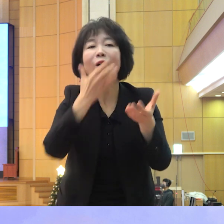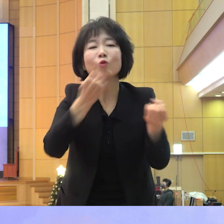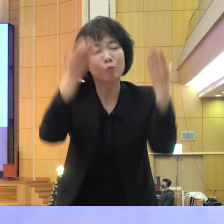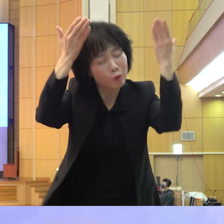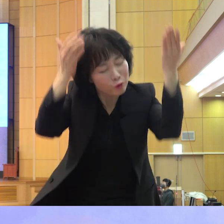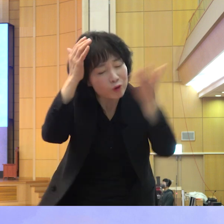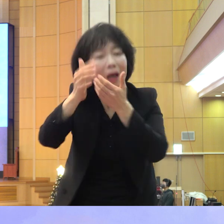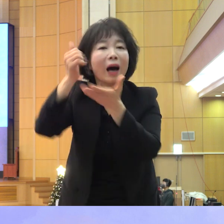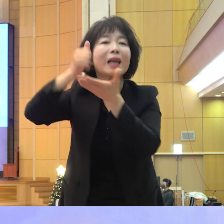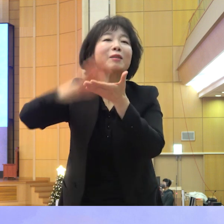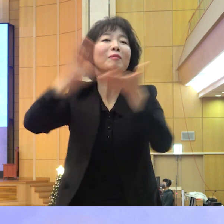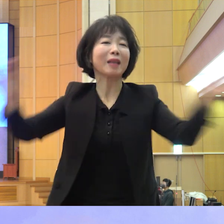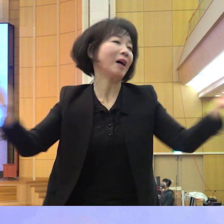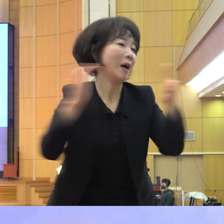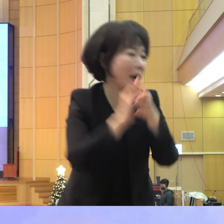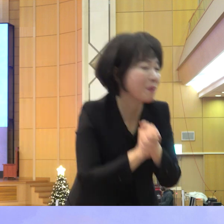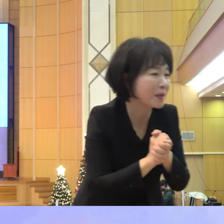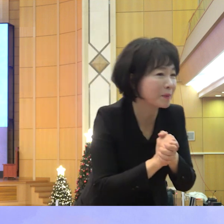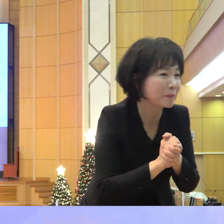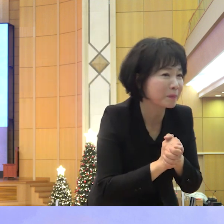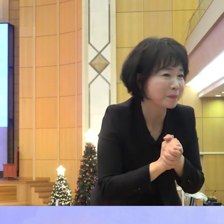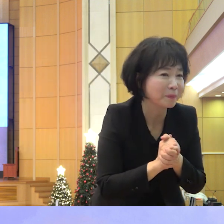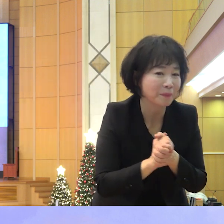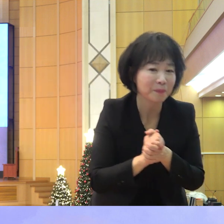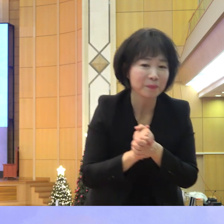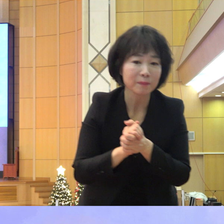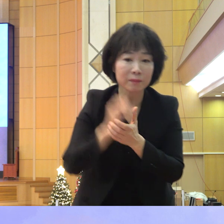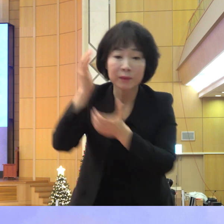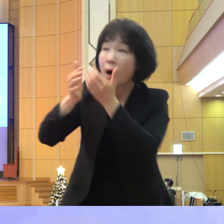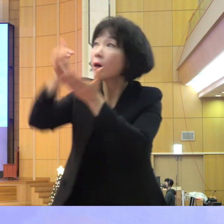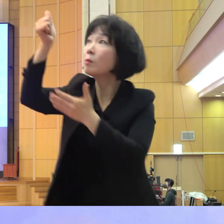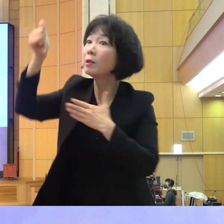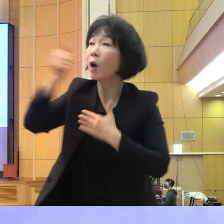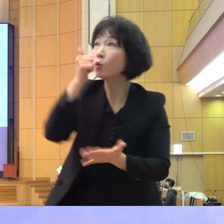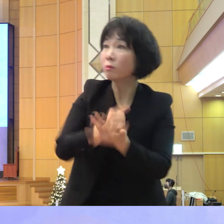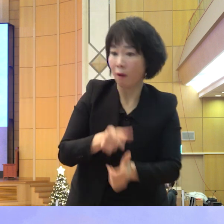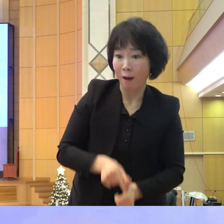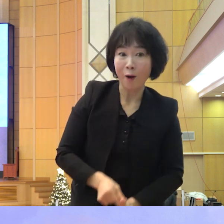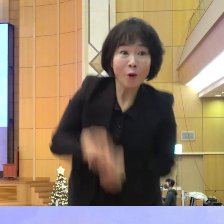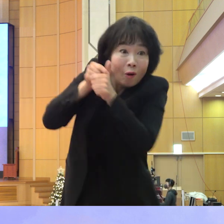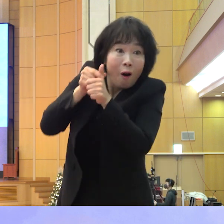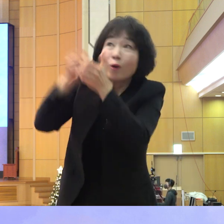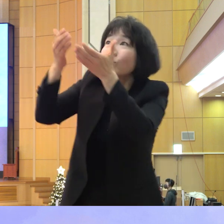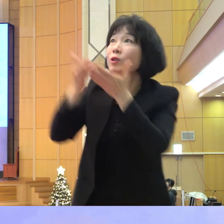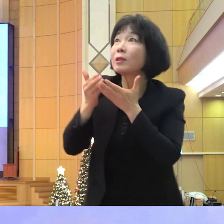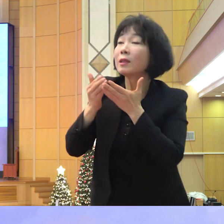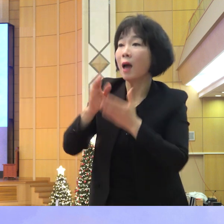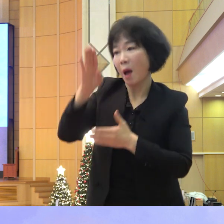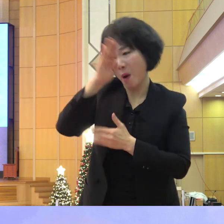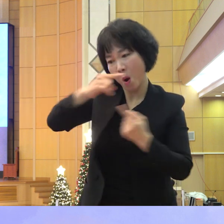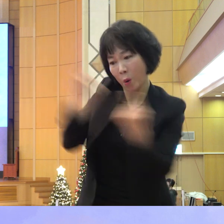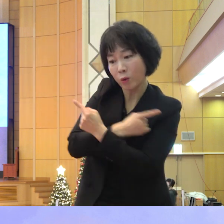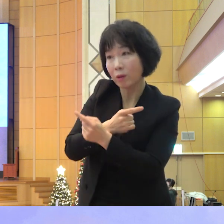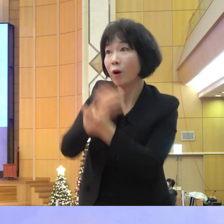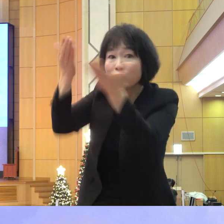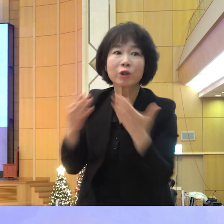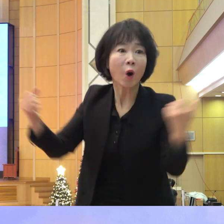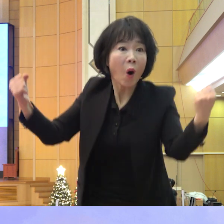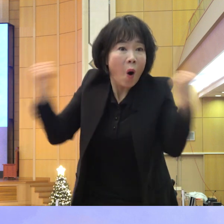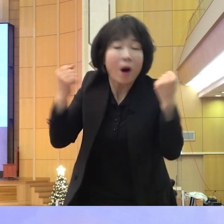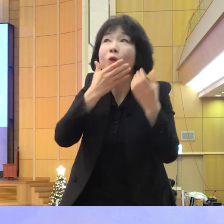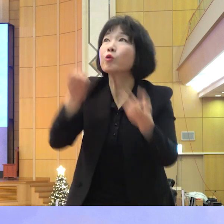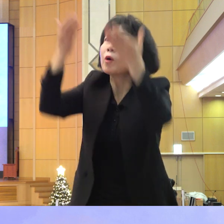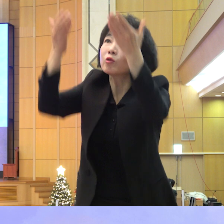축복의 하나님이시요. 그 하나님은 나에게 구원해 주시고 나를 질병에서 치료해 주시고